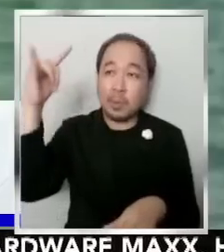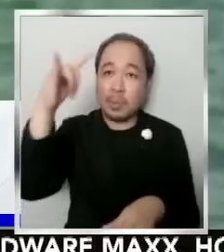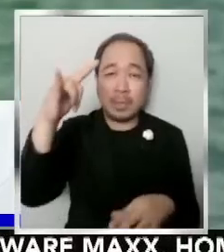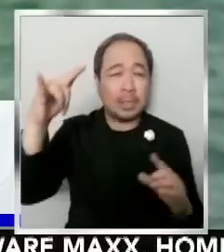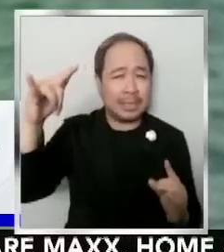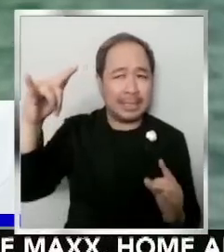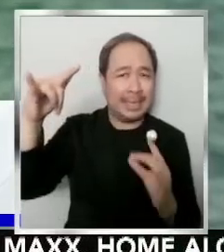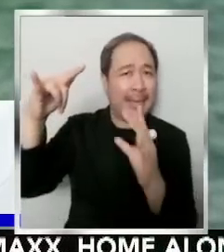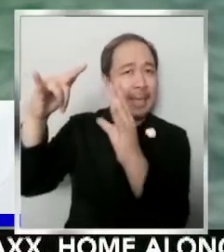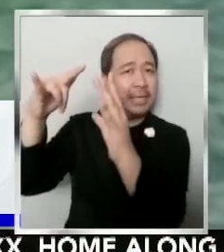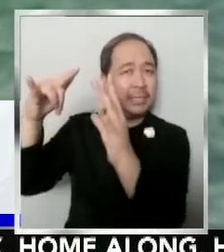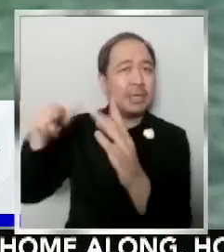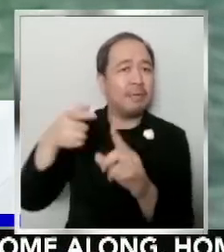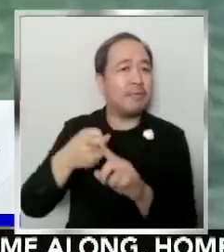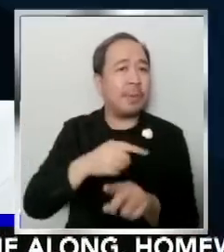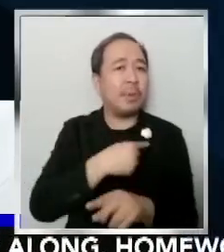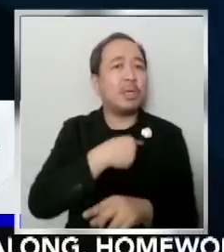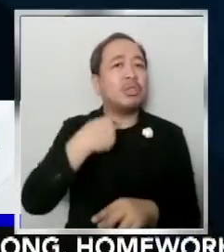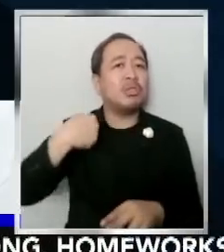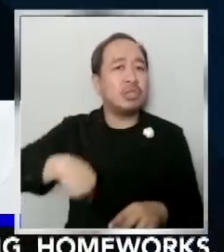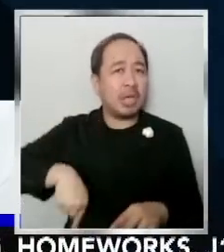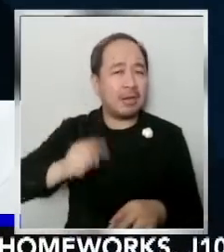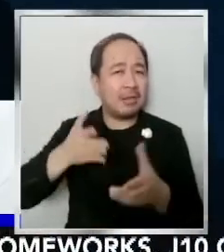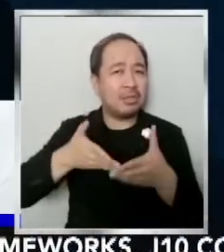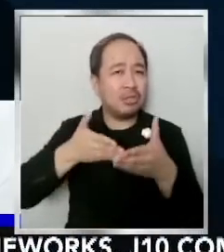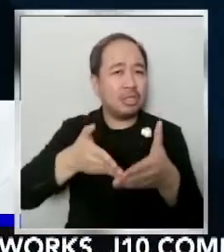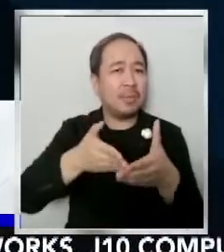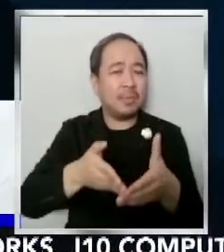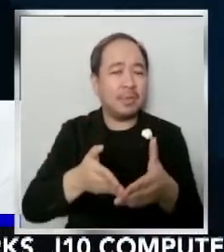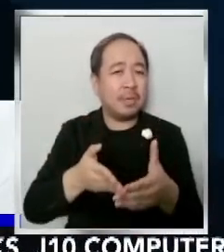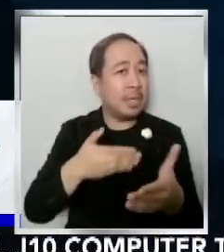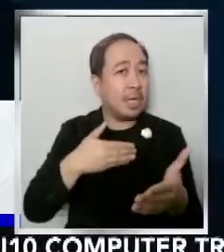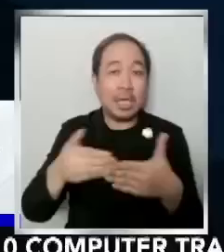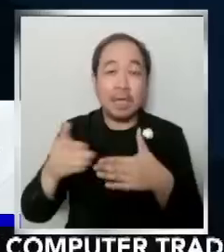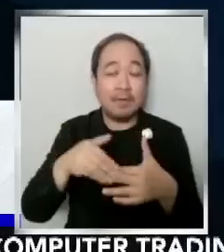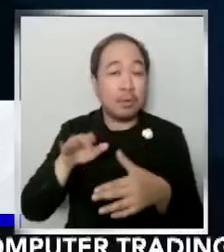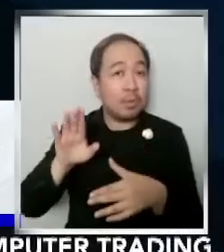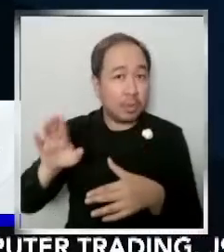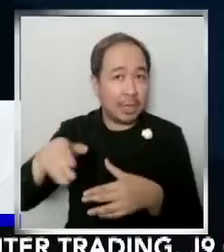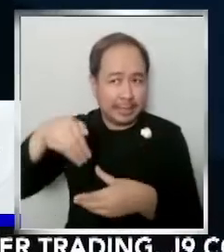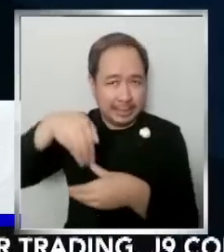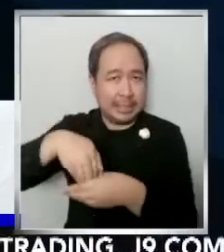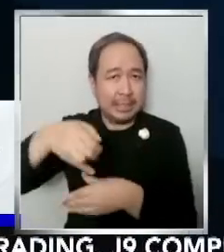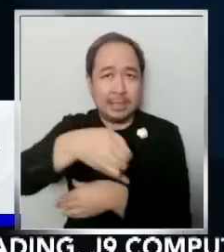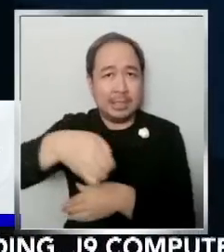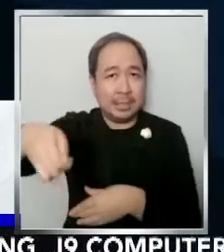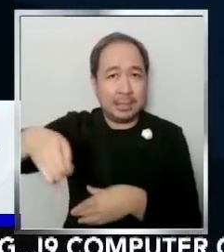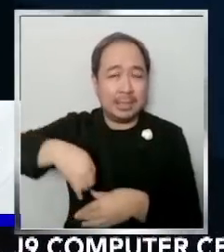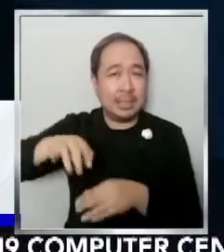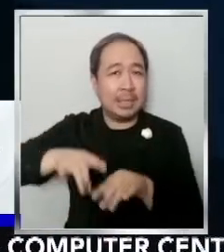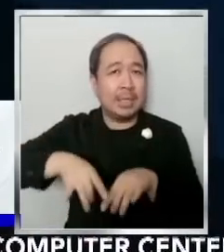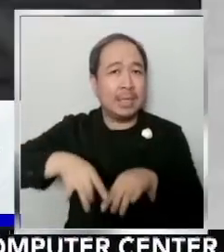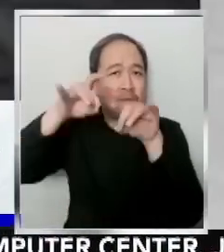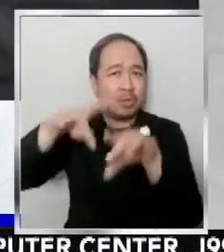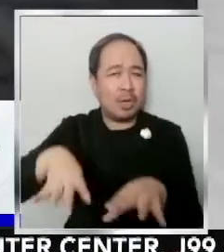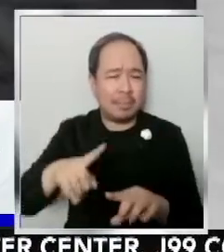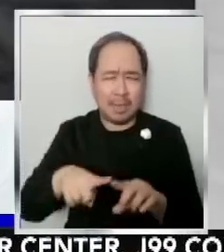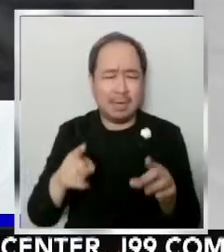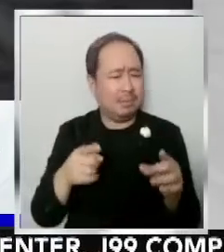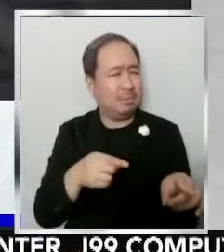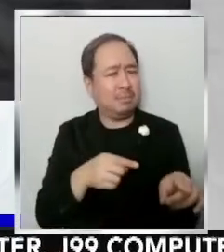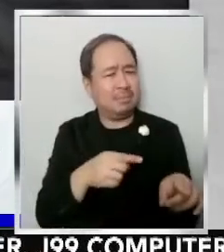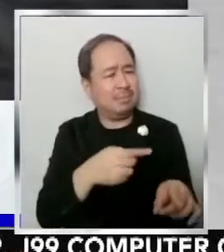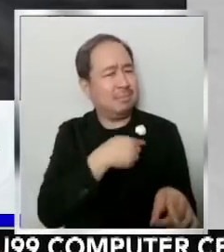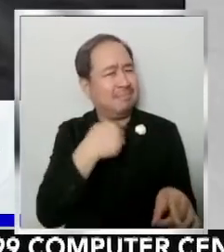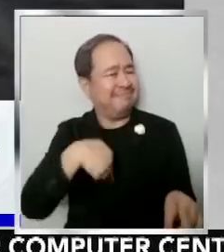nito mula sa isang barko ng China. Yan ay kahit nasa loob ng kanilang exclusive economic zone ng eroplano ng Australia. Sabi